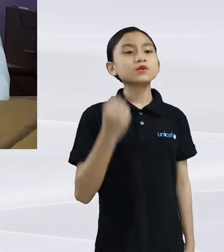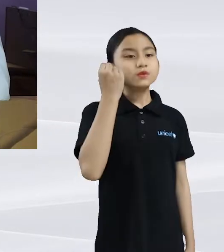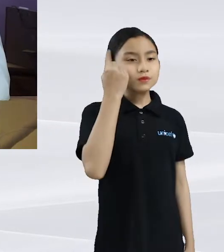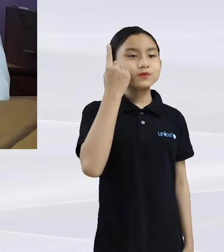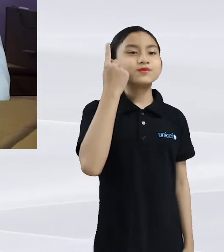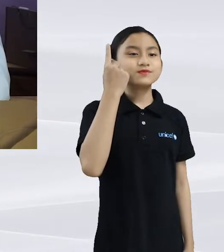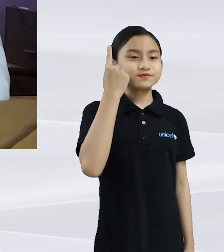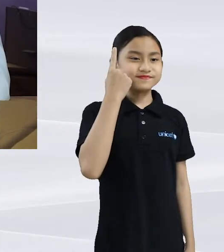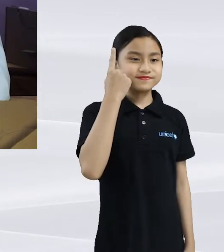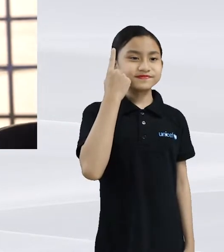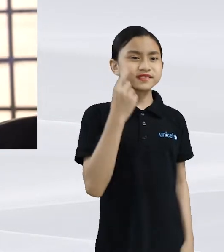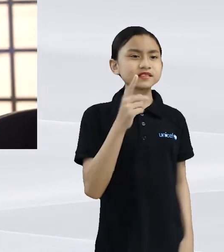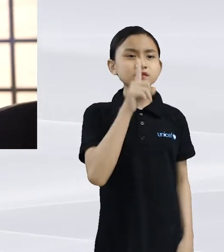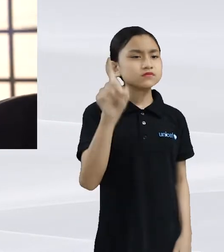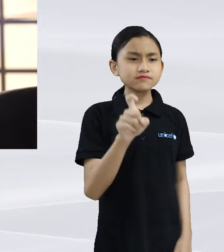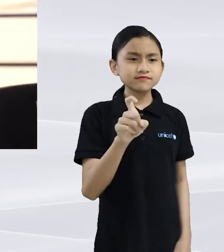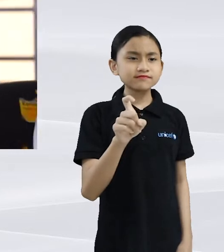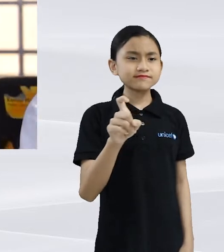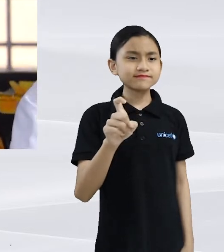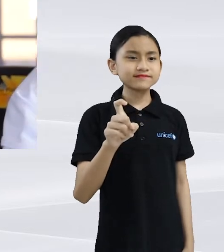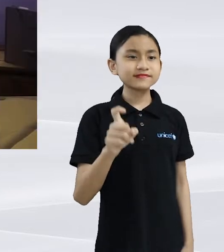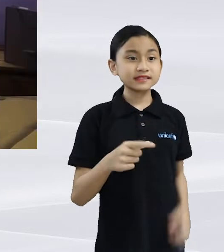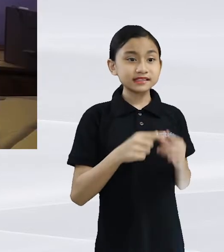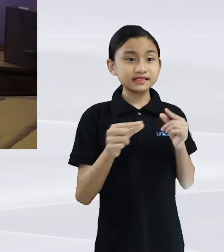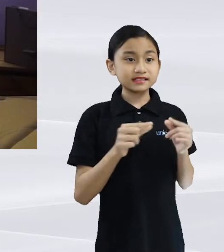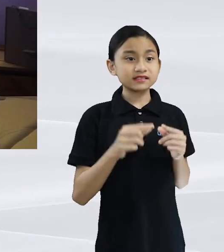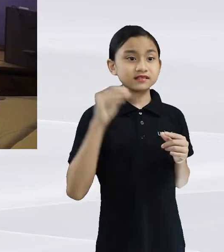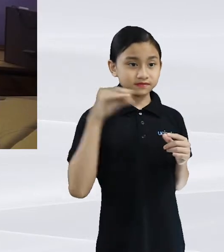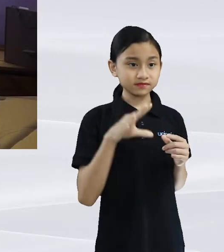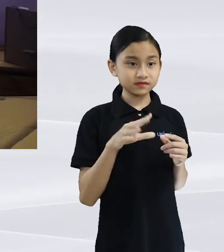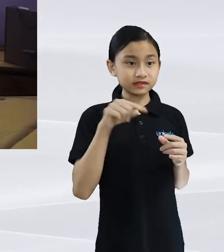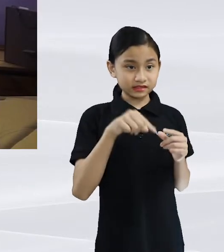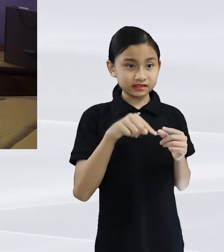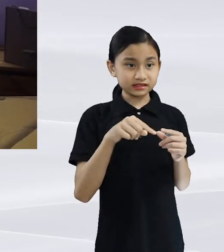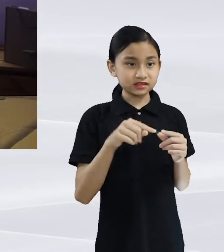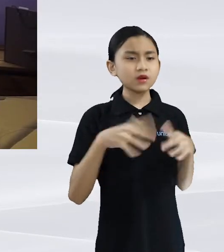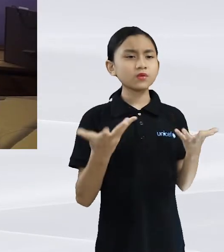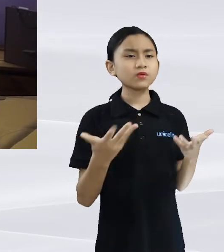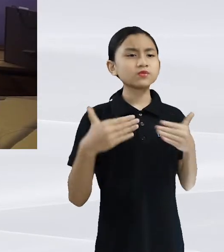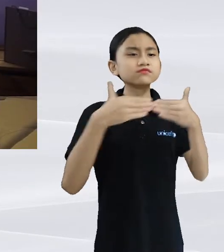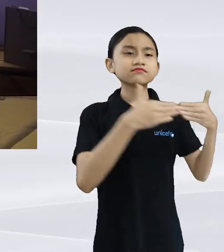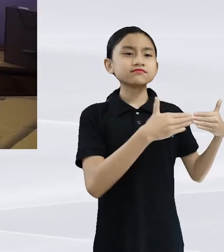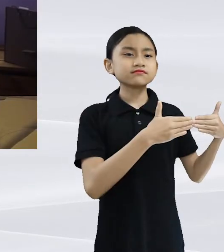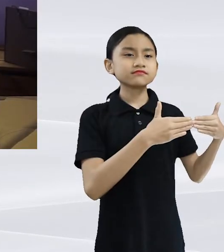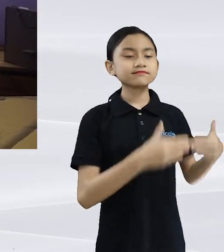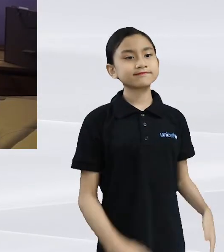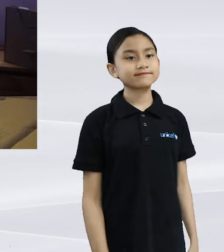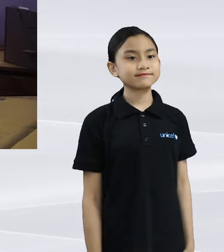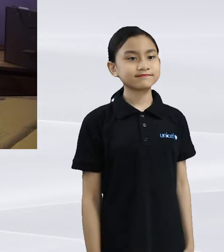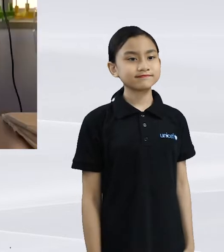Oh, saya sudah faham. Saya nak tanya Alisha, yang ni pendera cahaya ke? Macam mana nak sambung